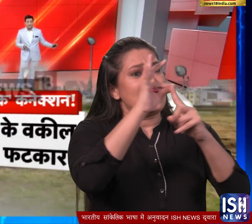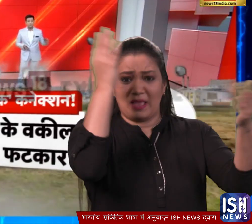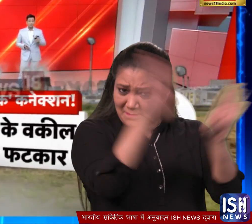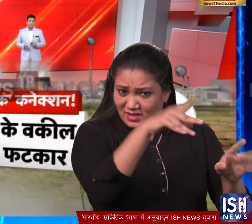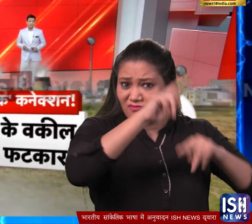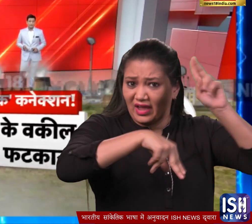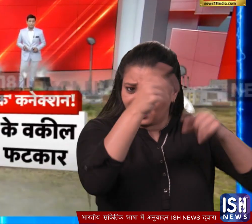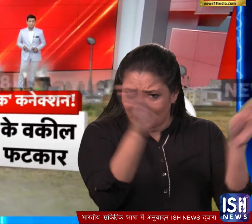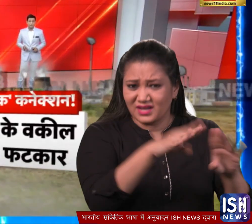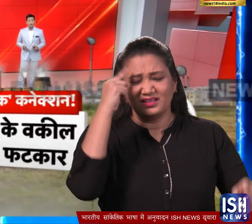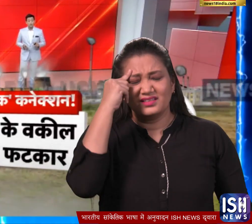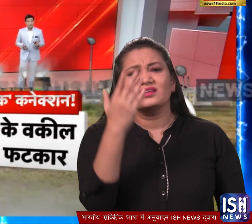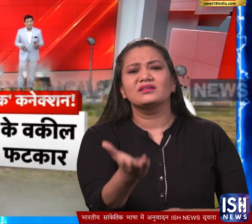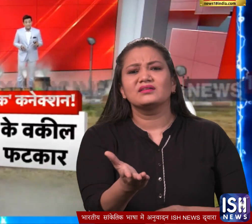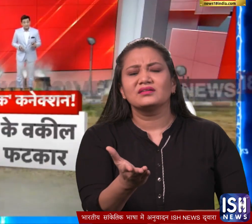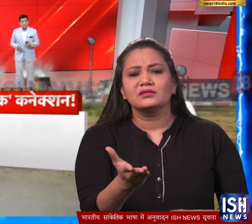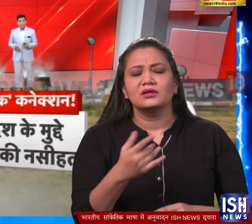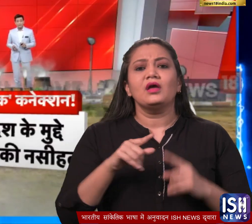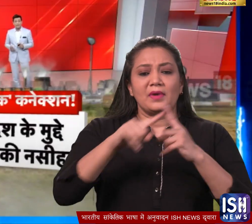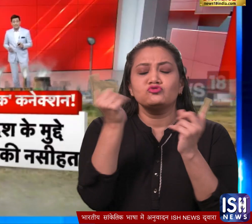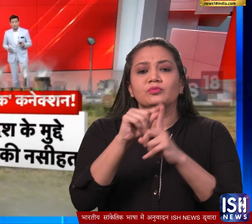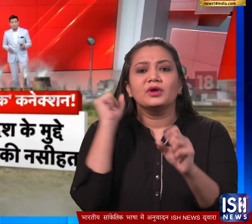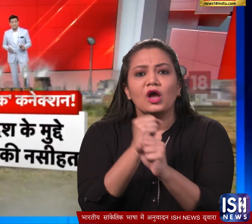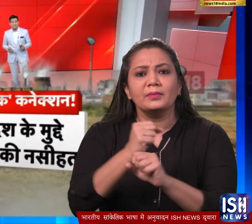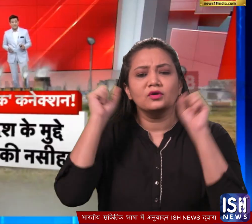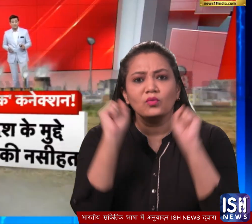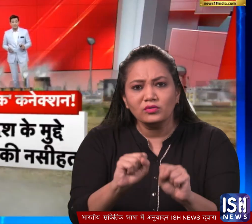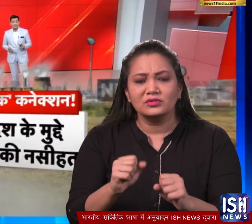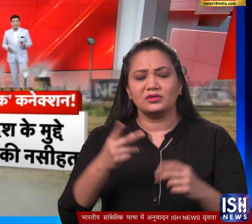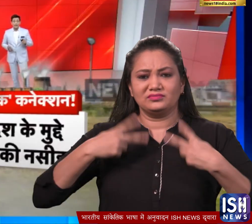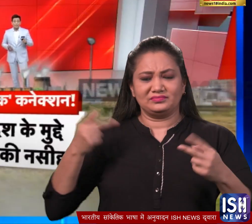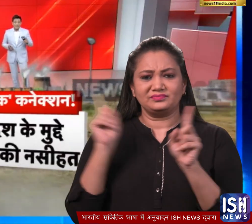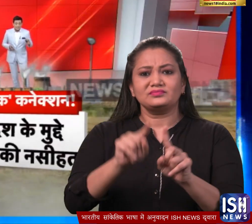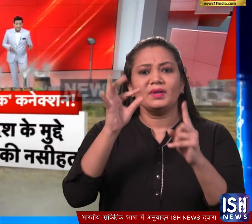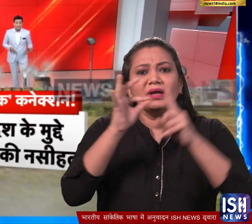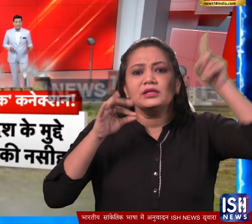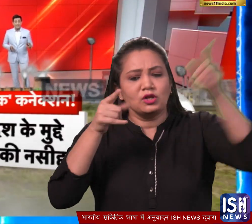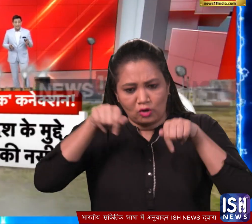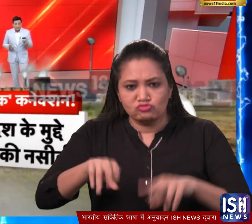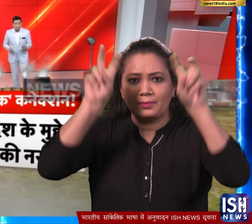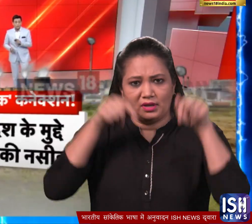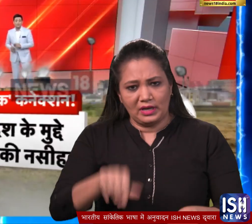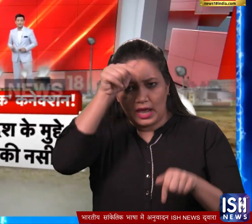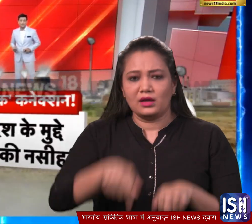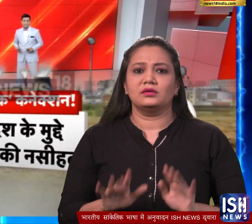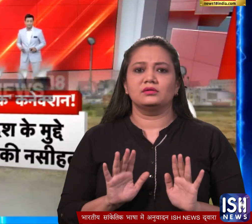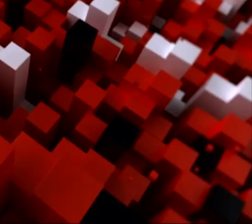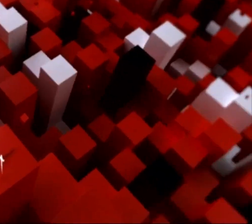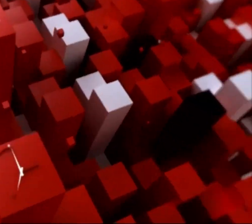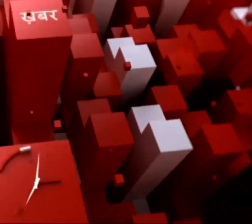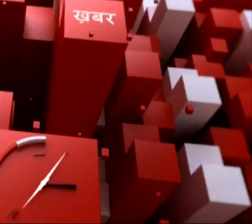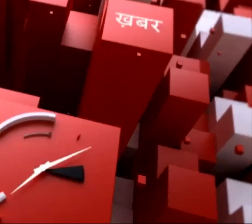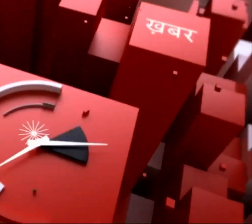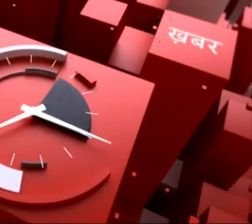पाकिस्तान की फैक्ट्रियों को बंद करवा दे। कोर्ट ने यह सख्त टिप्पणी भी की कि यूपी सरकार के वकील पाकिस्तान पर नहीं, यहां के मुद्दों पर बात करें।